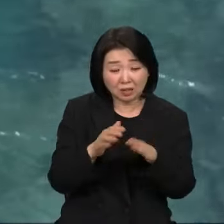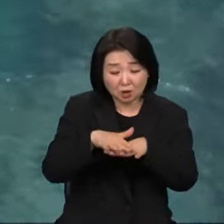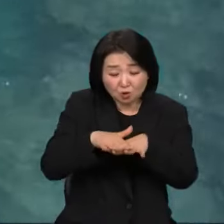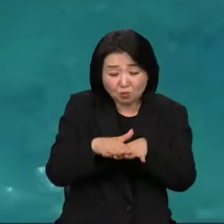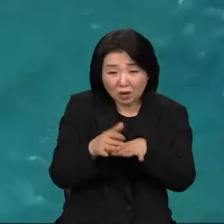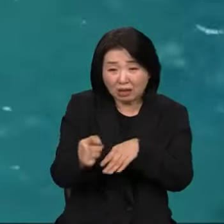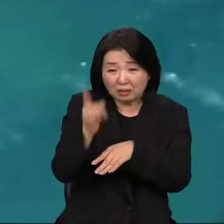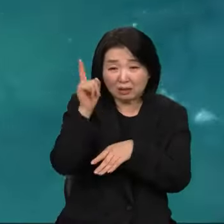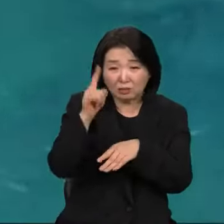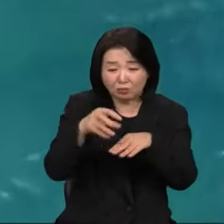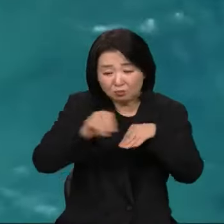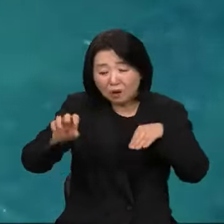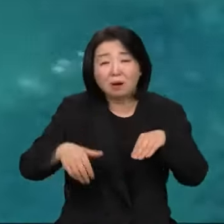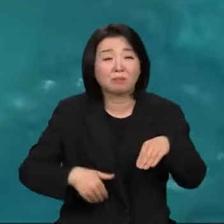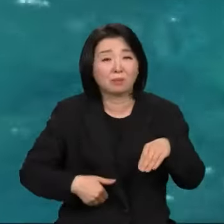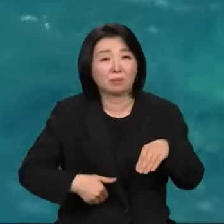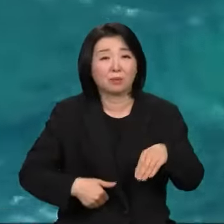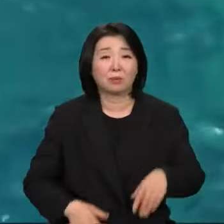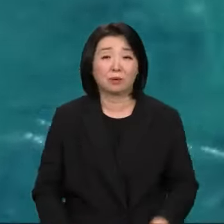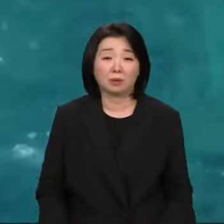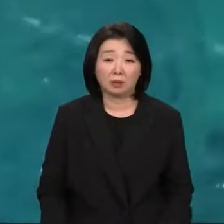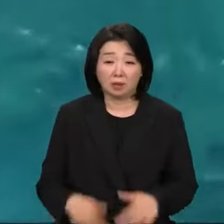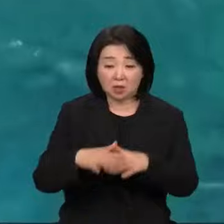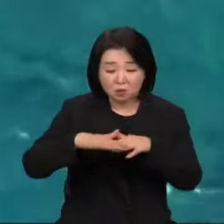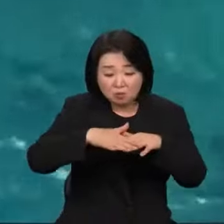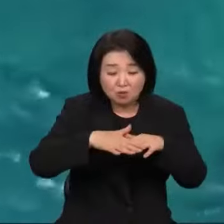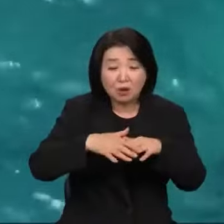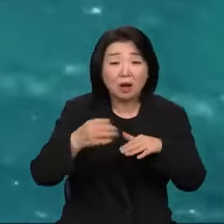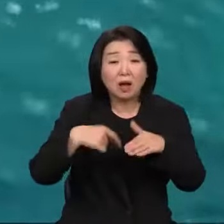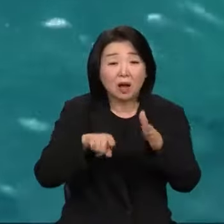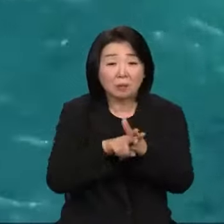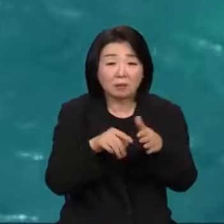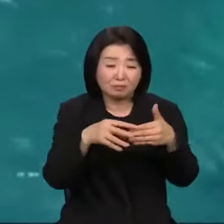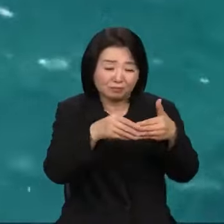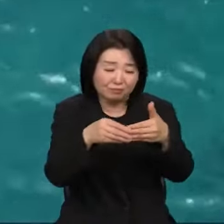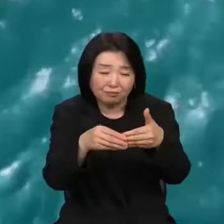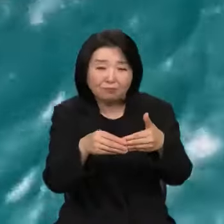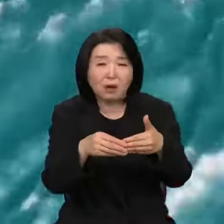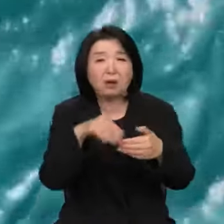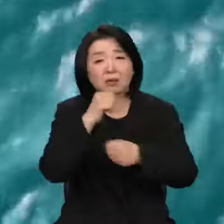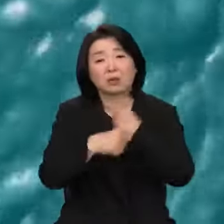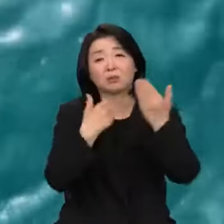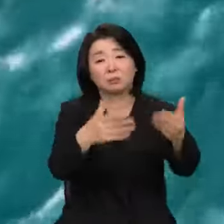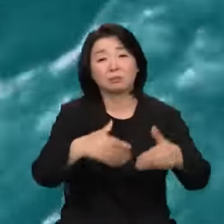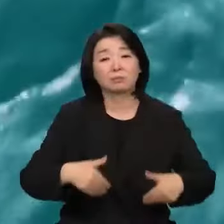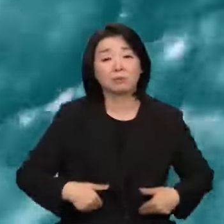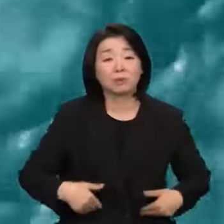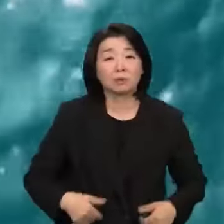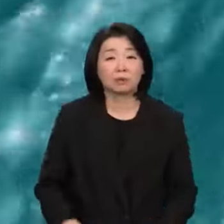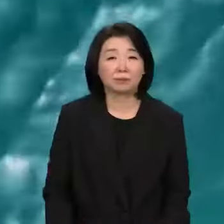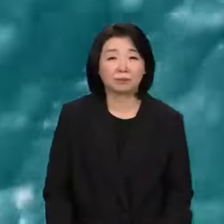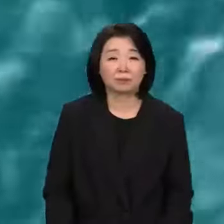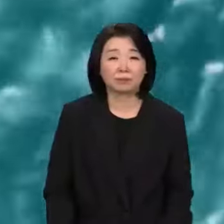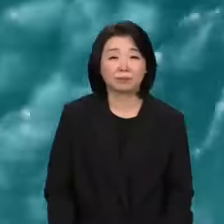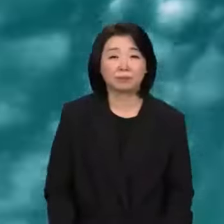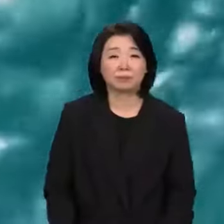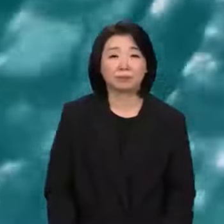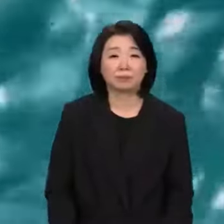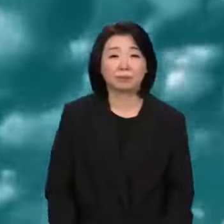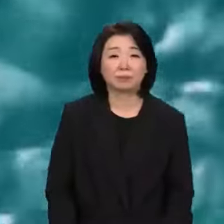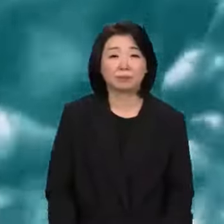제거하는게 목표입니다 그물과 함께 묶여버린 종다리 자유를 되찾아 줘야 합니다 JTBC